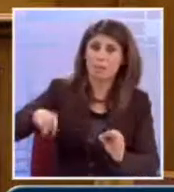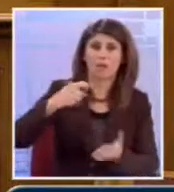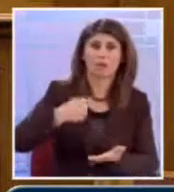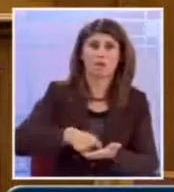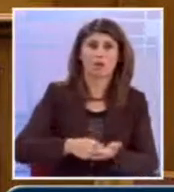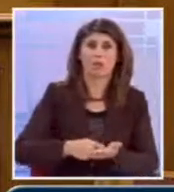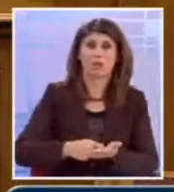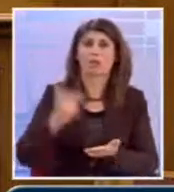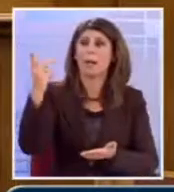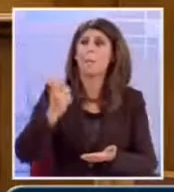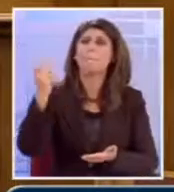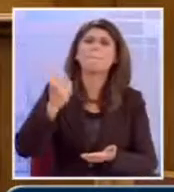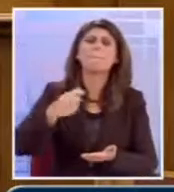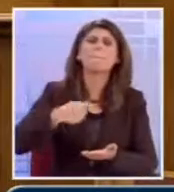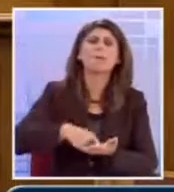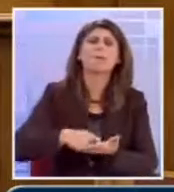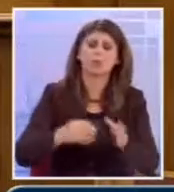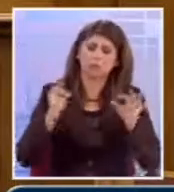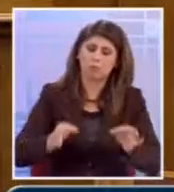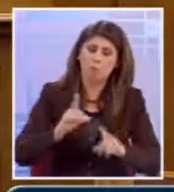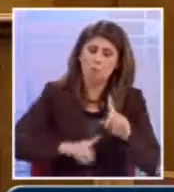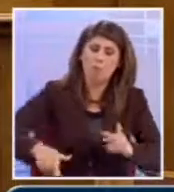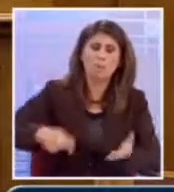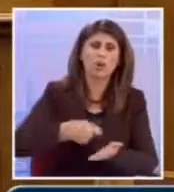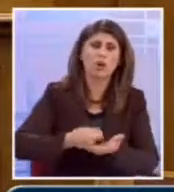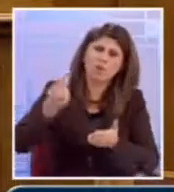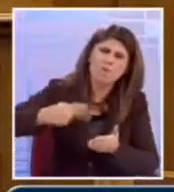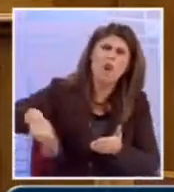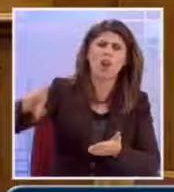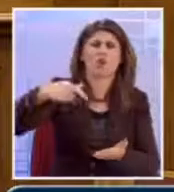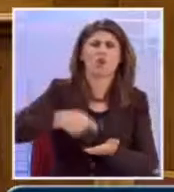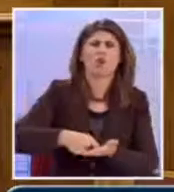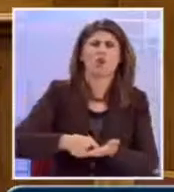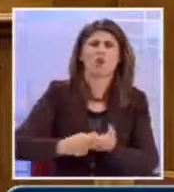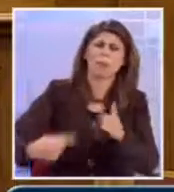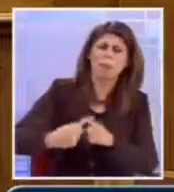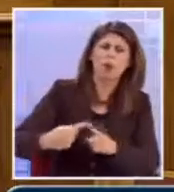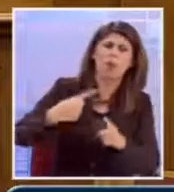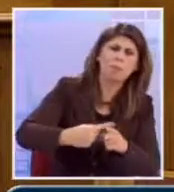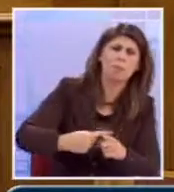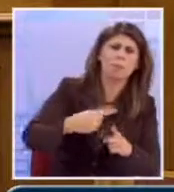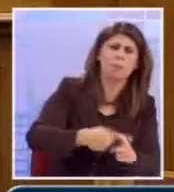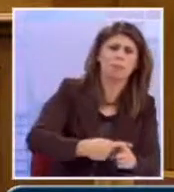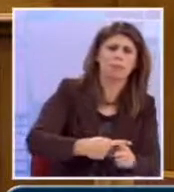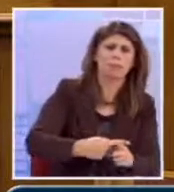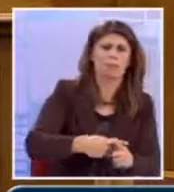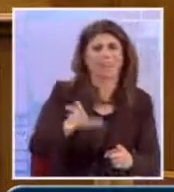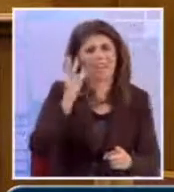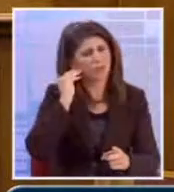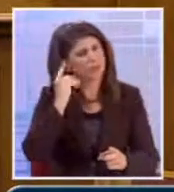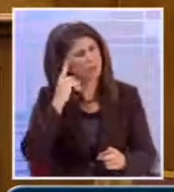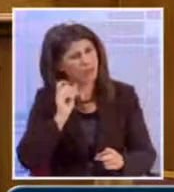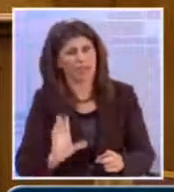των μισθωτών και των συνεπών φορολογουμένων? Ακούστε κύριε συνάδελφοι, το ξέρετε. Για